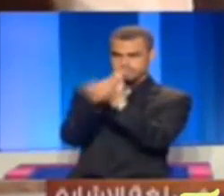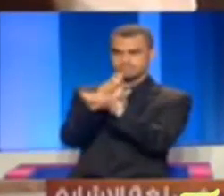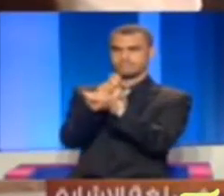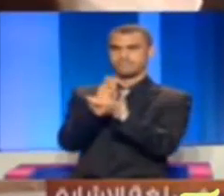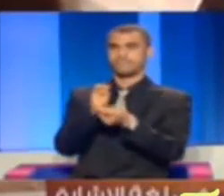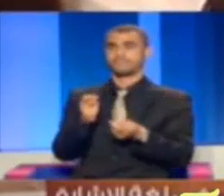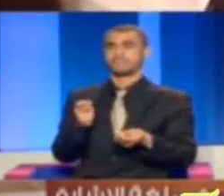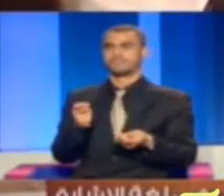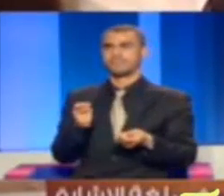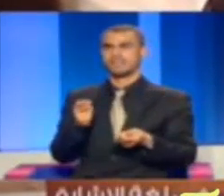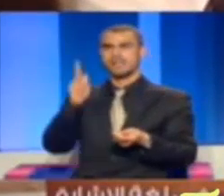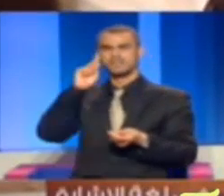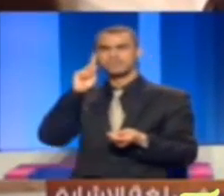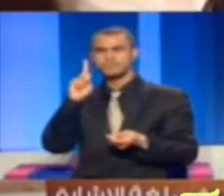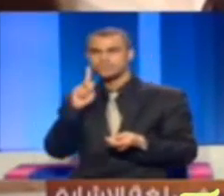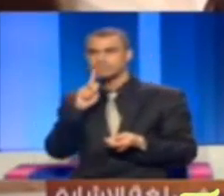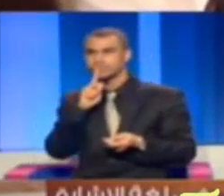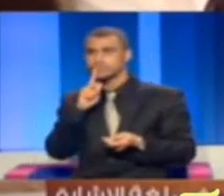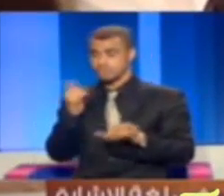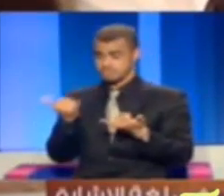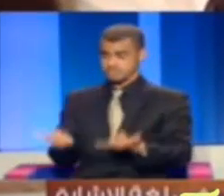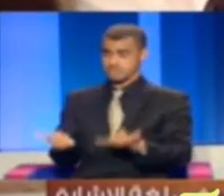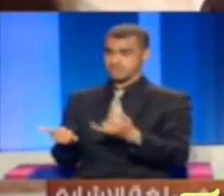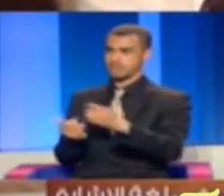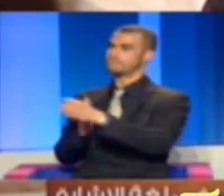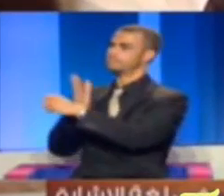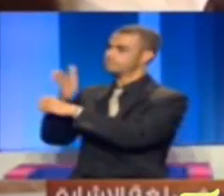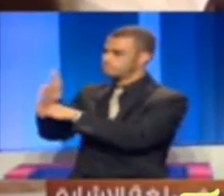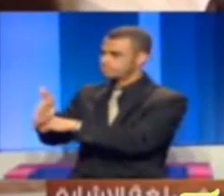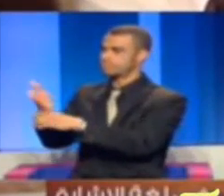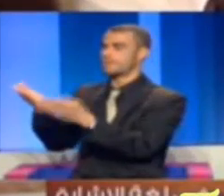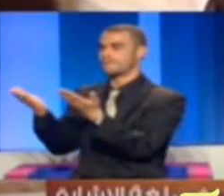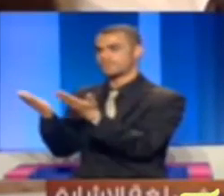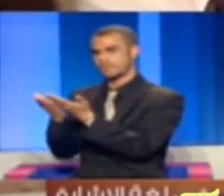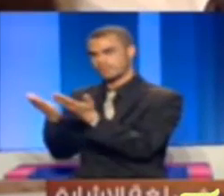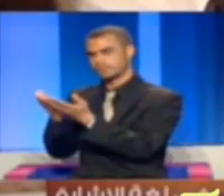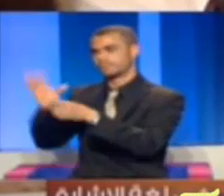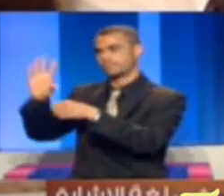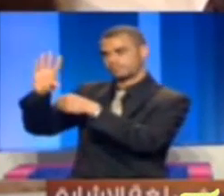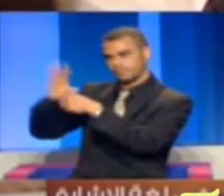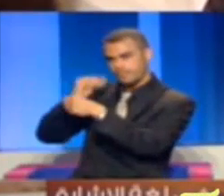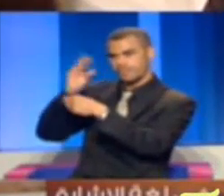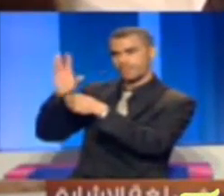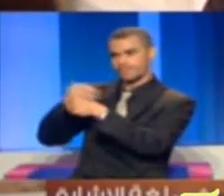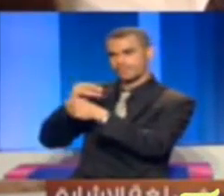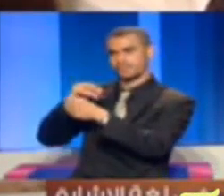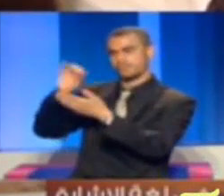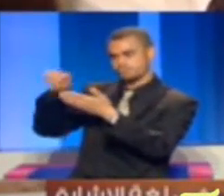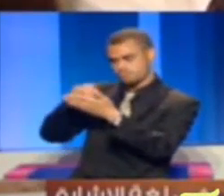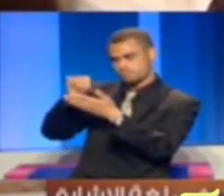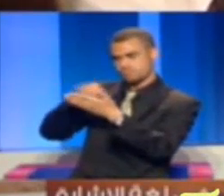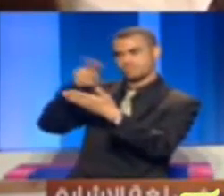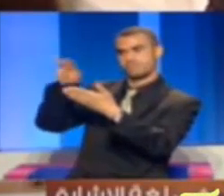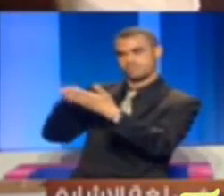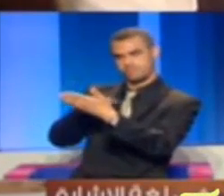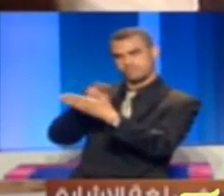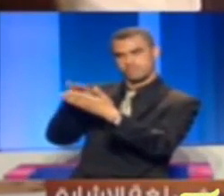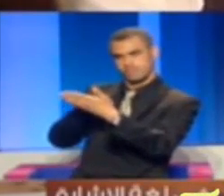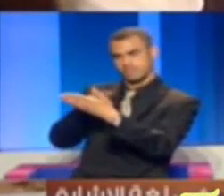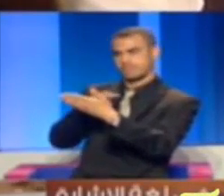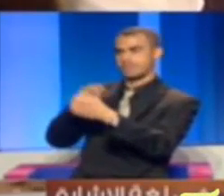ملي كنذكروا الثقافه كنعرفوا بان الاصم ولج مدارس خاصه لتعليم للقراءه والكتابه بطبيعه